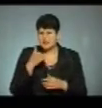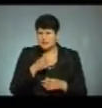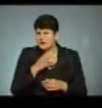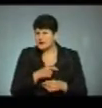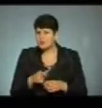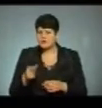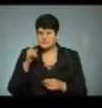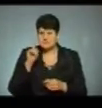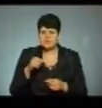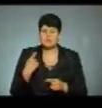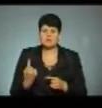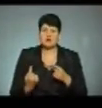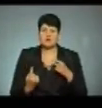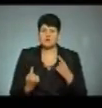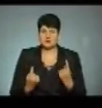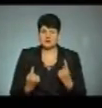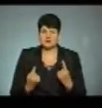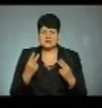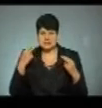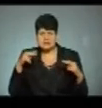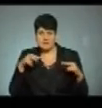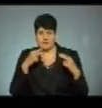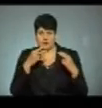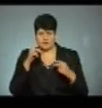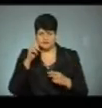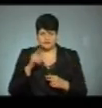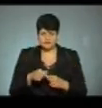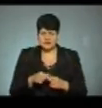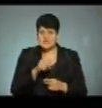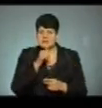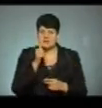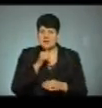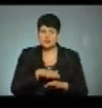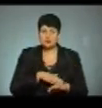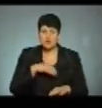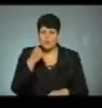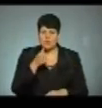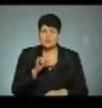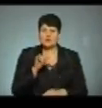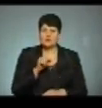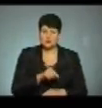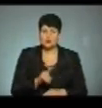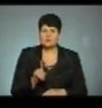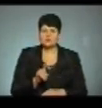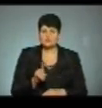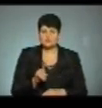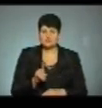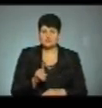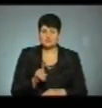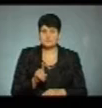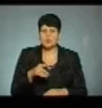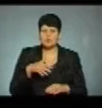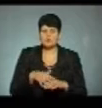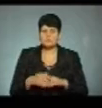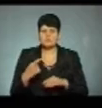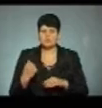ми знаємо одне одного за поглядом навіть. Секрет довголіття в тому, що розумінні друг